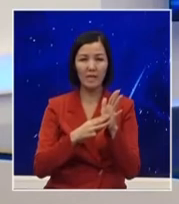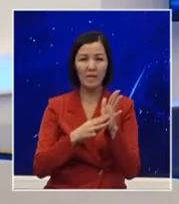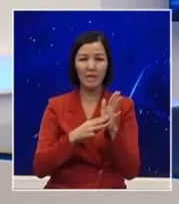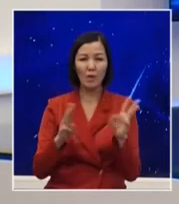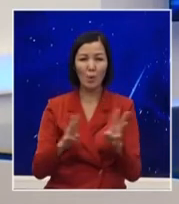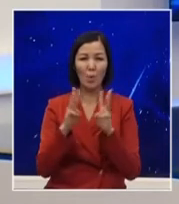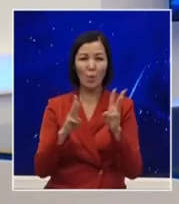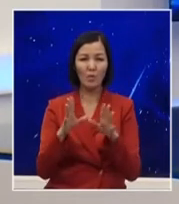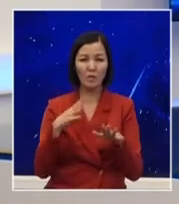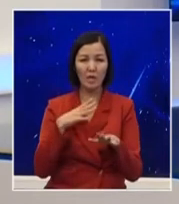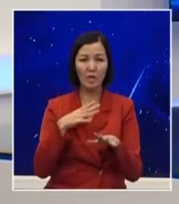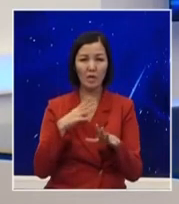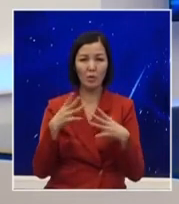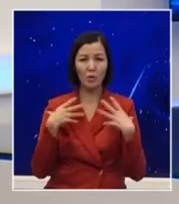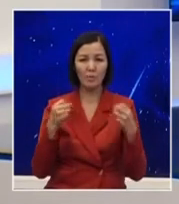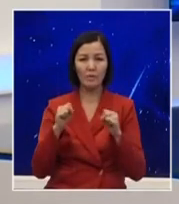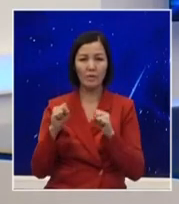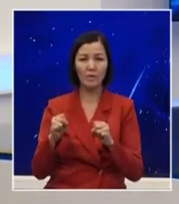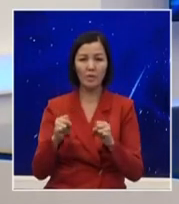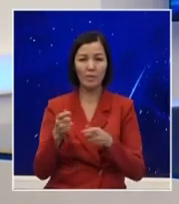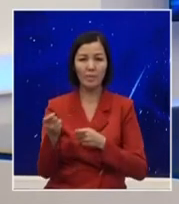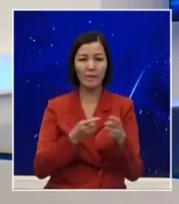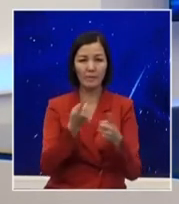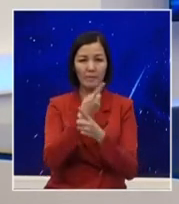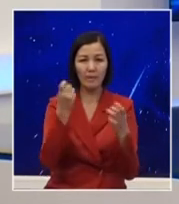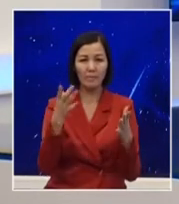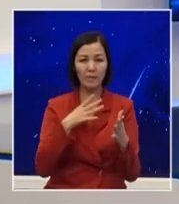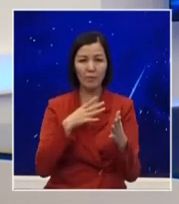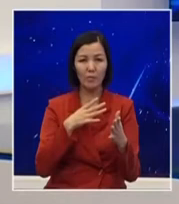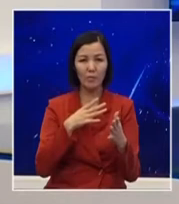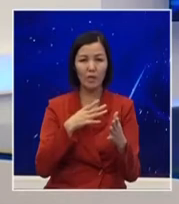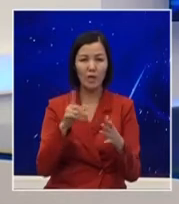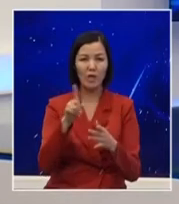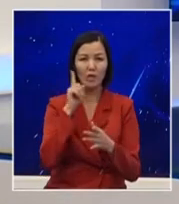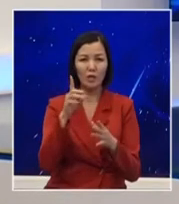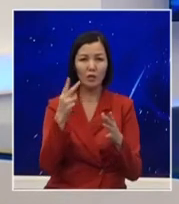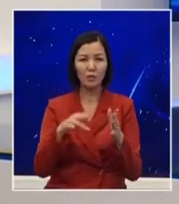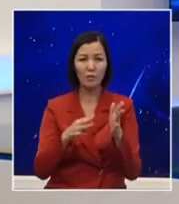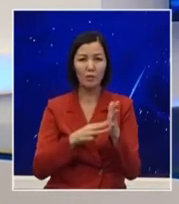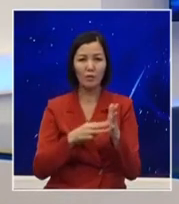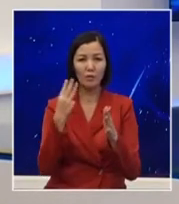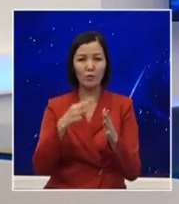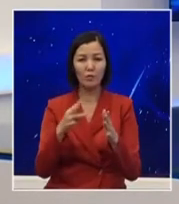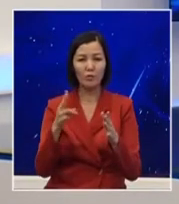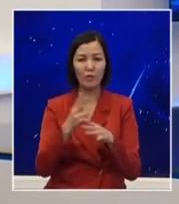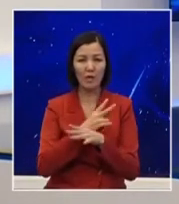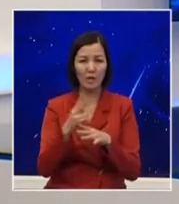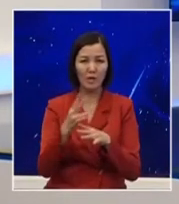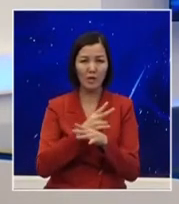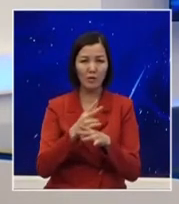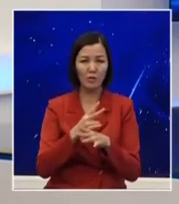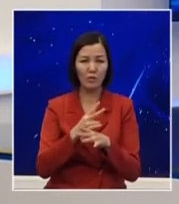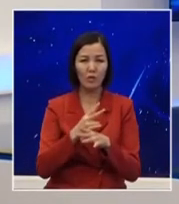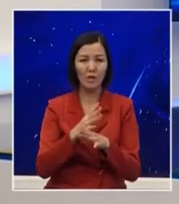Бұл туралы облыстық денсаулық сақтау басқармасының өкілдері мәлімдеп отыр. Ақпарларынша жасөспірім 29-нан 30-ына қараған түні